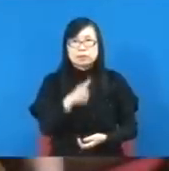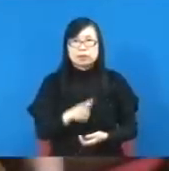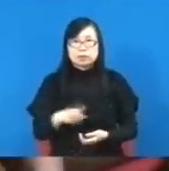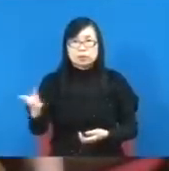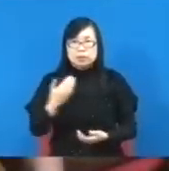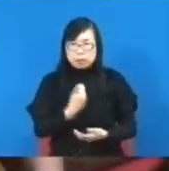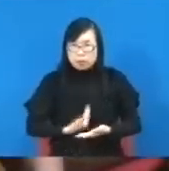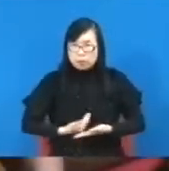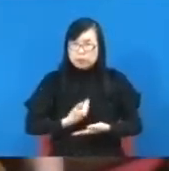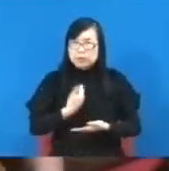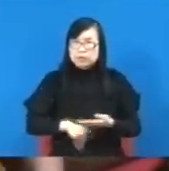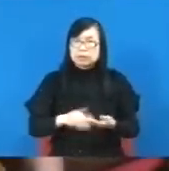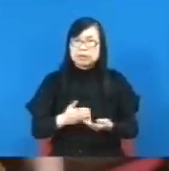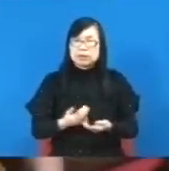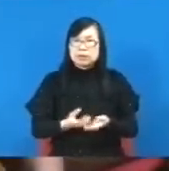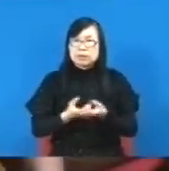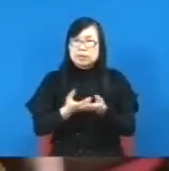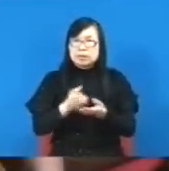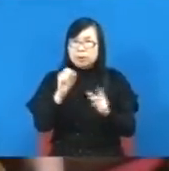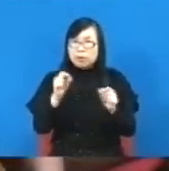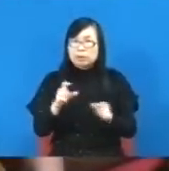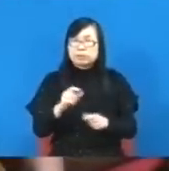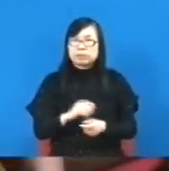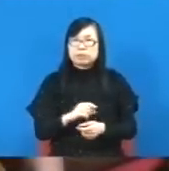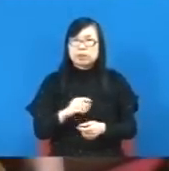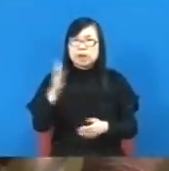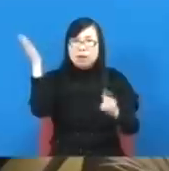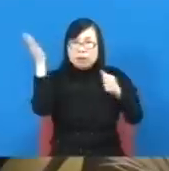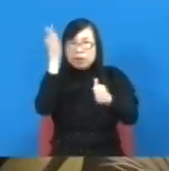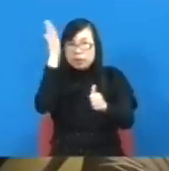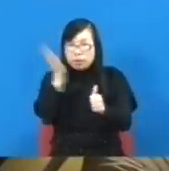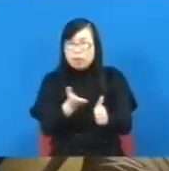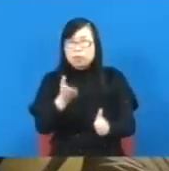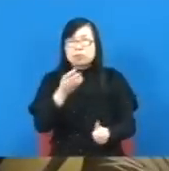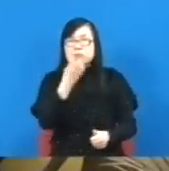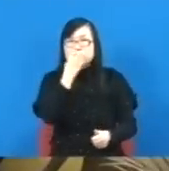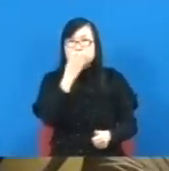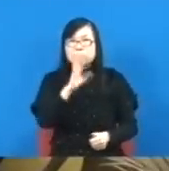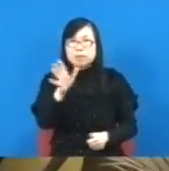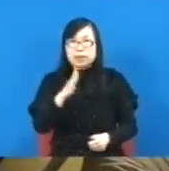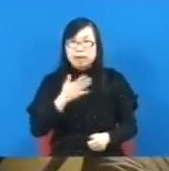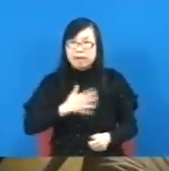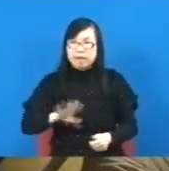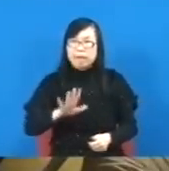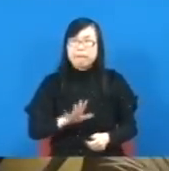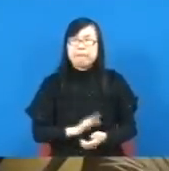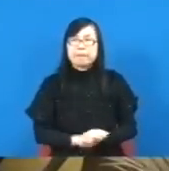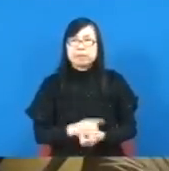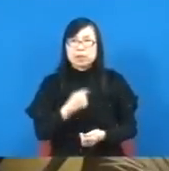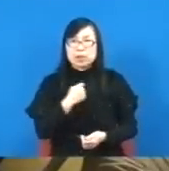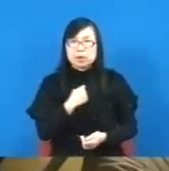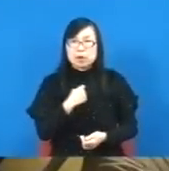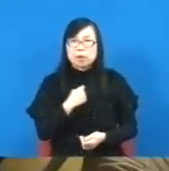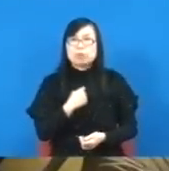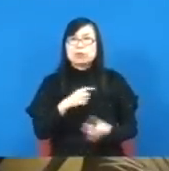哥。講嘢咩那個湯豬佬說喂哥長毛你不用怕啊。我會秉